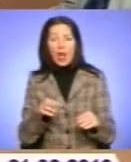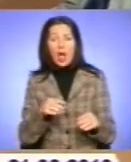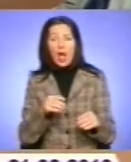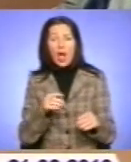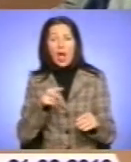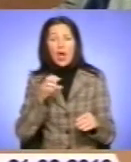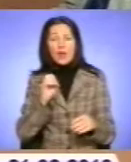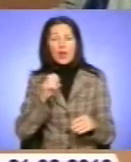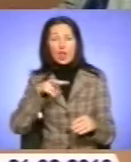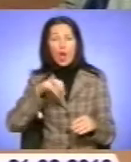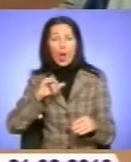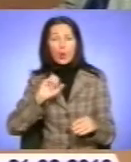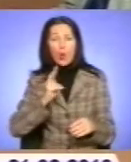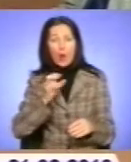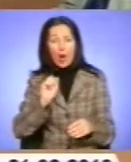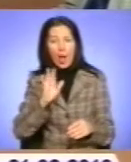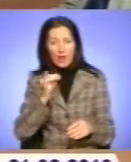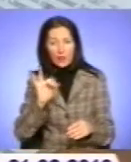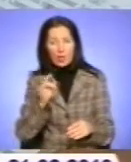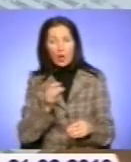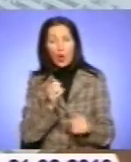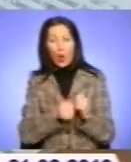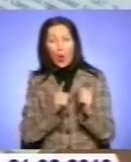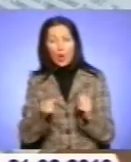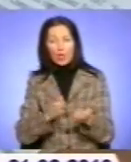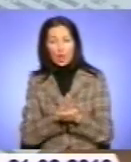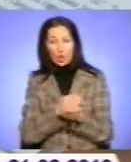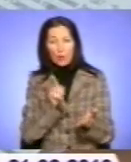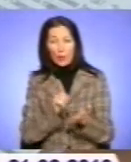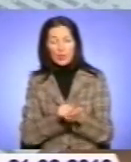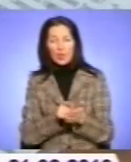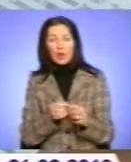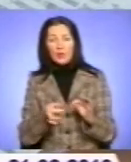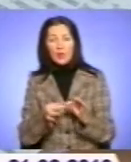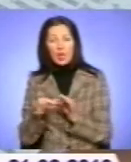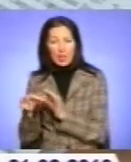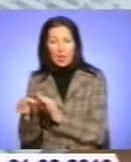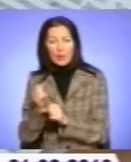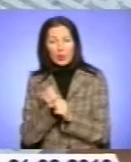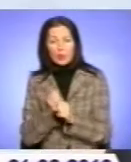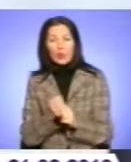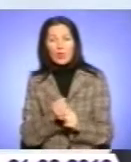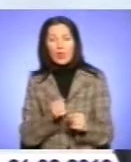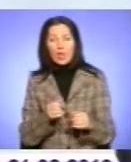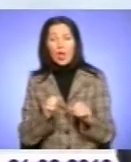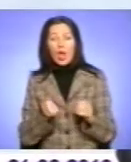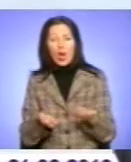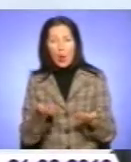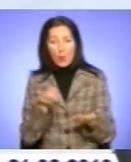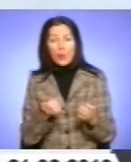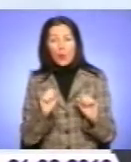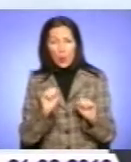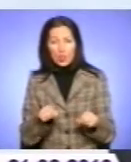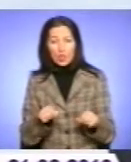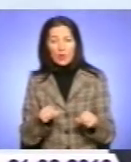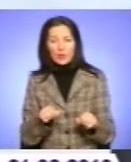Лукавий, кожна служба повинна ретельно відпрацювати конкретні заходи у навчальному режимі. Це повинна бути